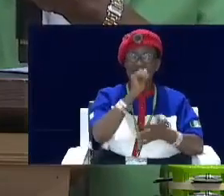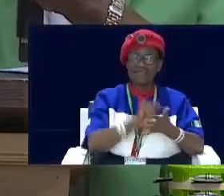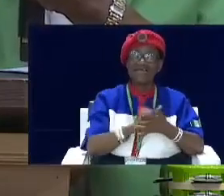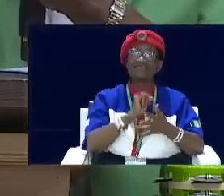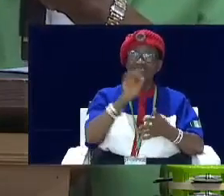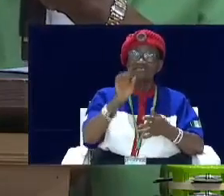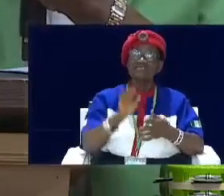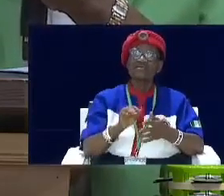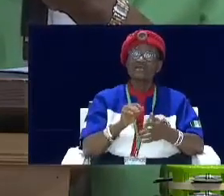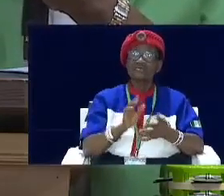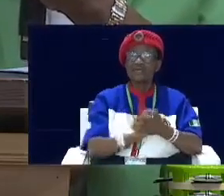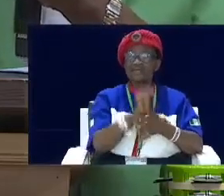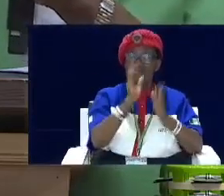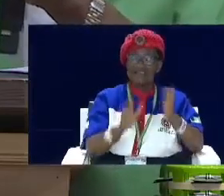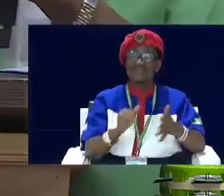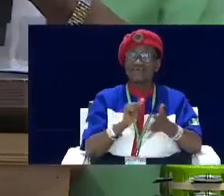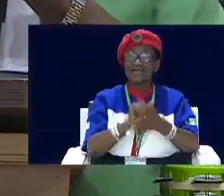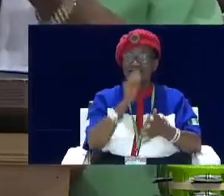ń bẹ níhìn.